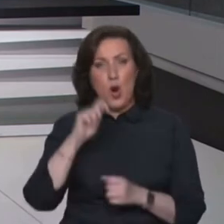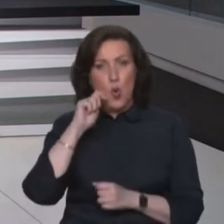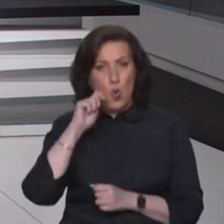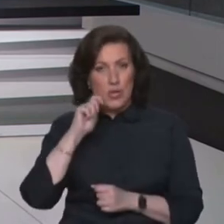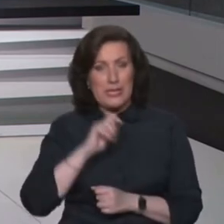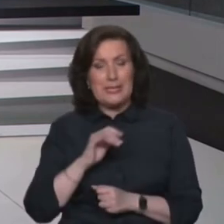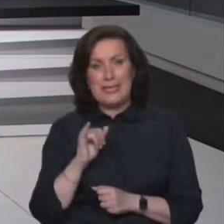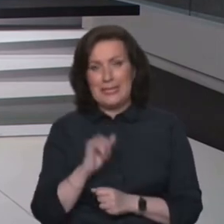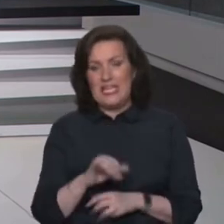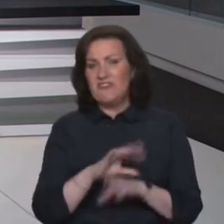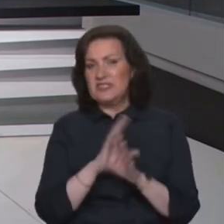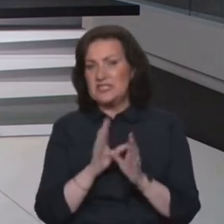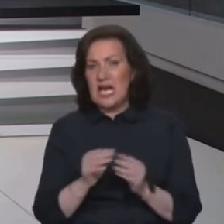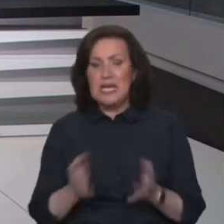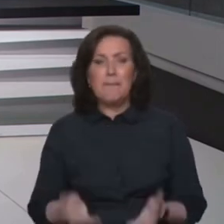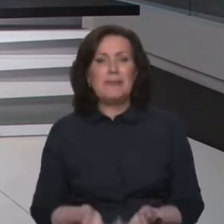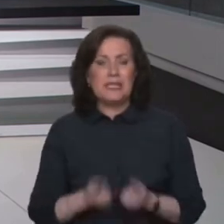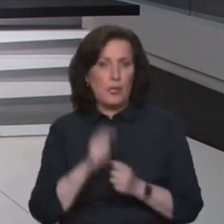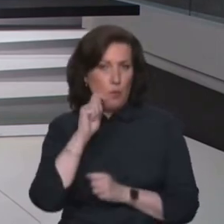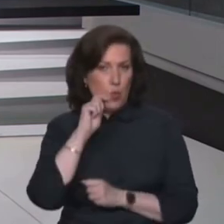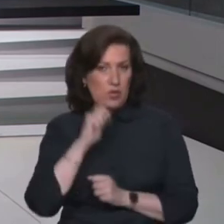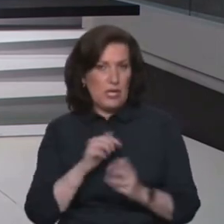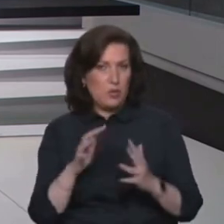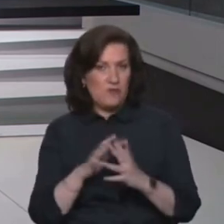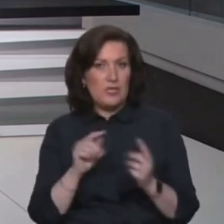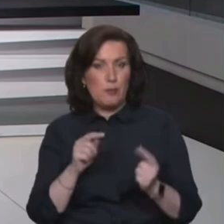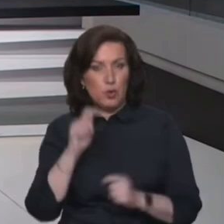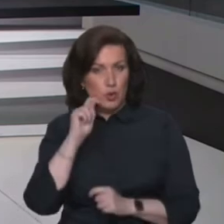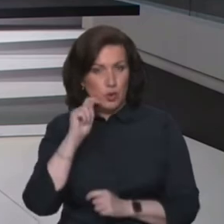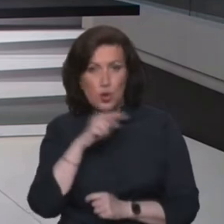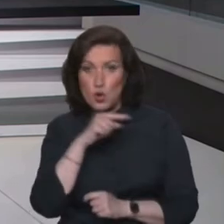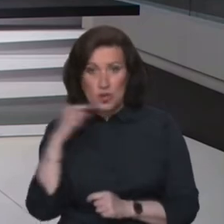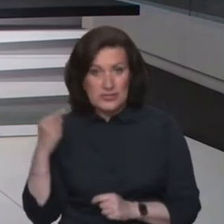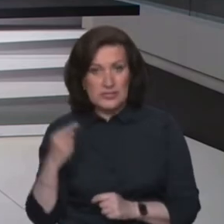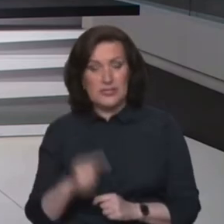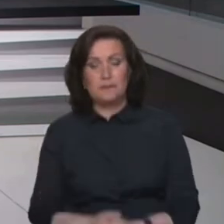України та взагалі підтримку України у війні проти Росії цією країною.